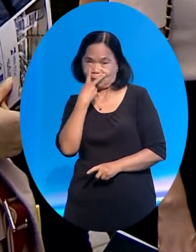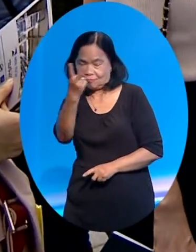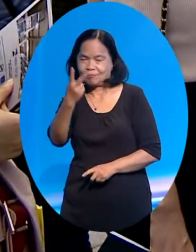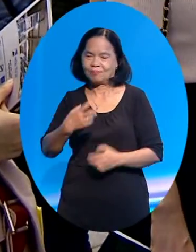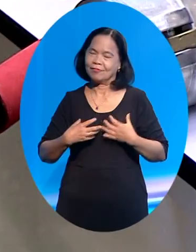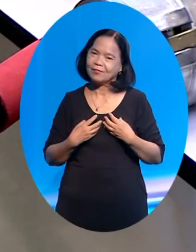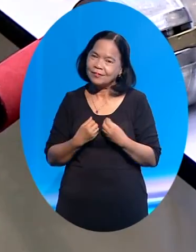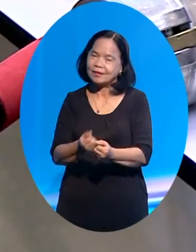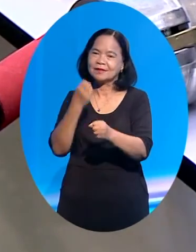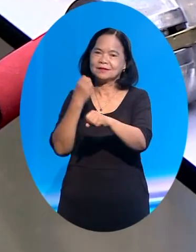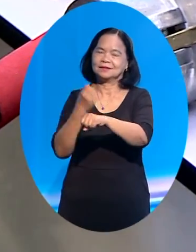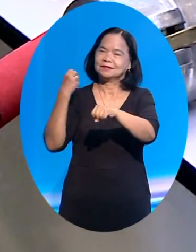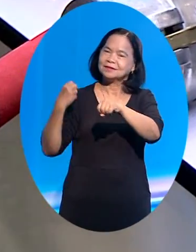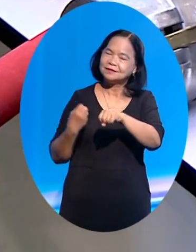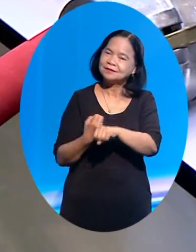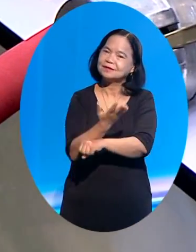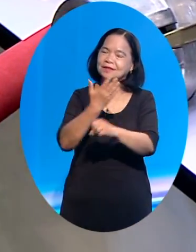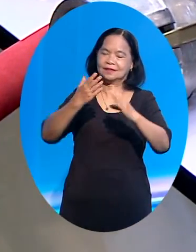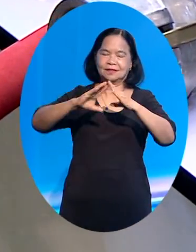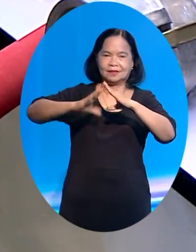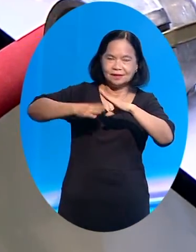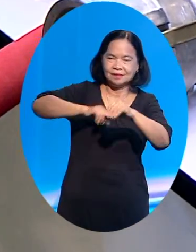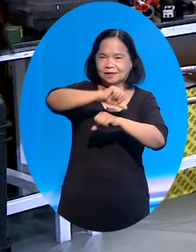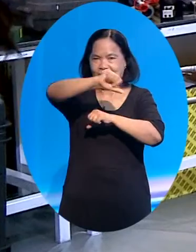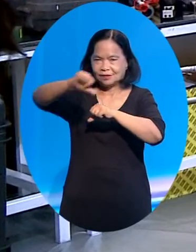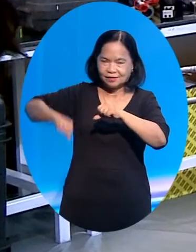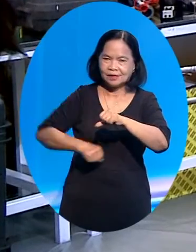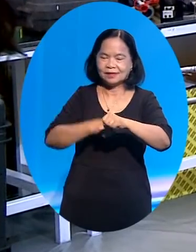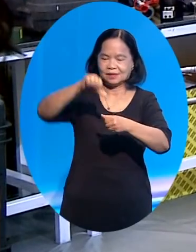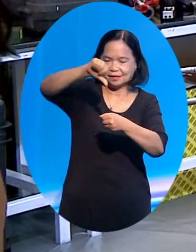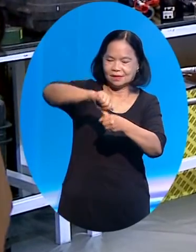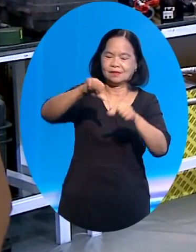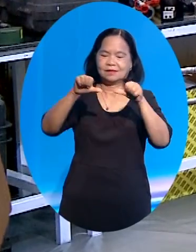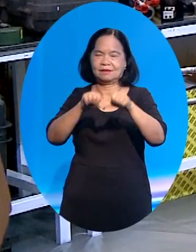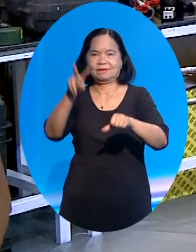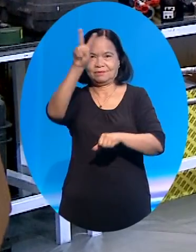trình khai thác, sản xuất, chế biến tại các nhà máy hoạt động trong lĩnh vực dầu khí tại Việt Nam.